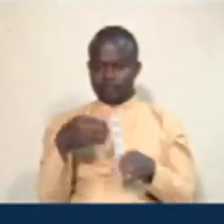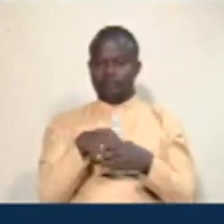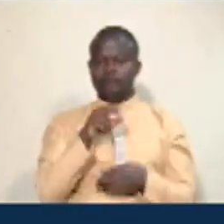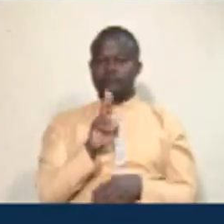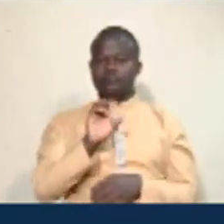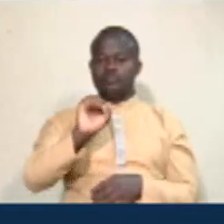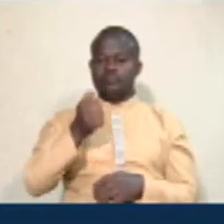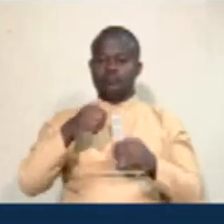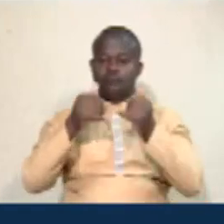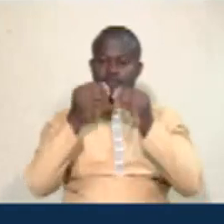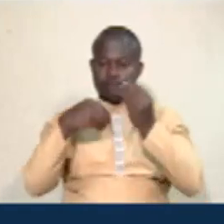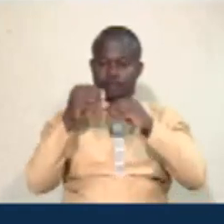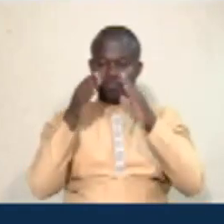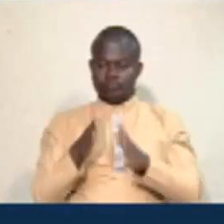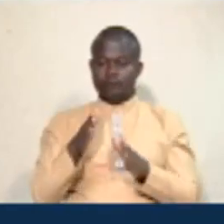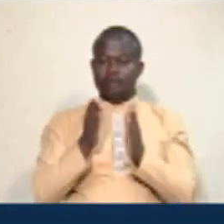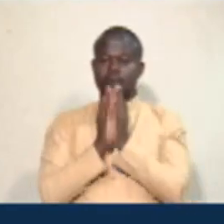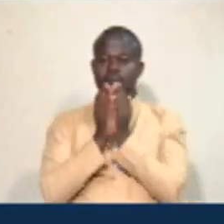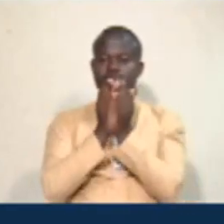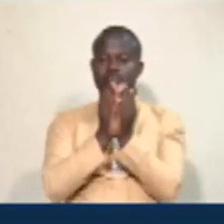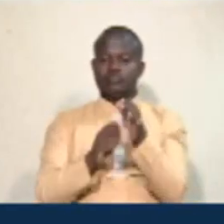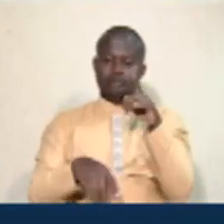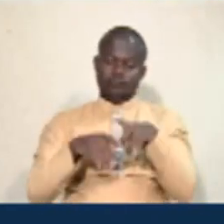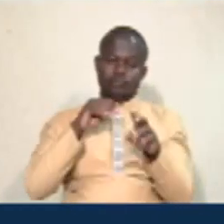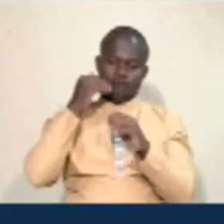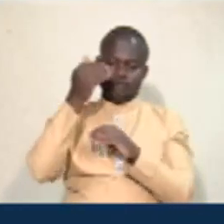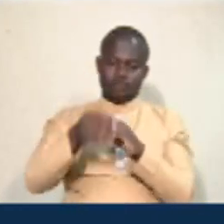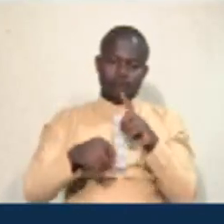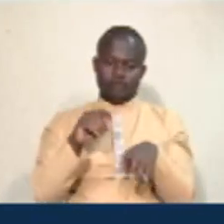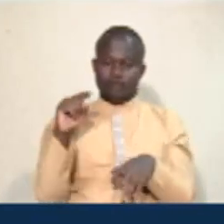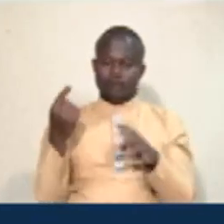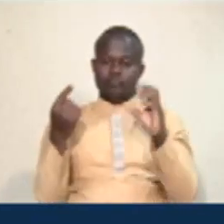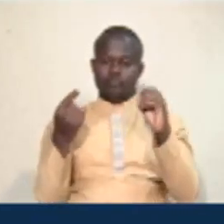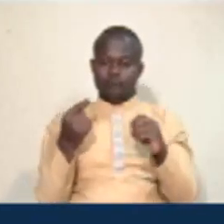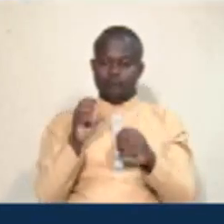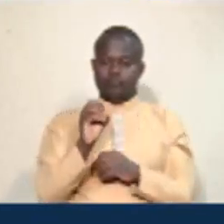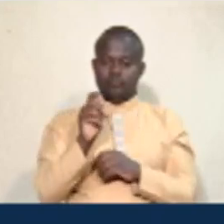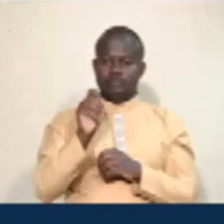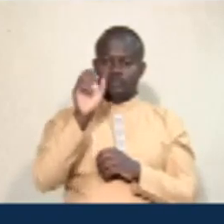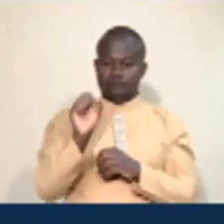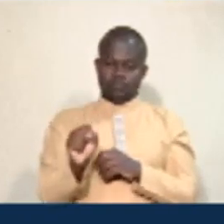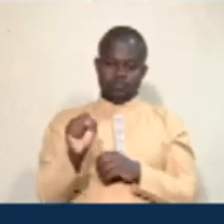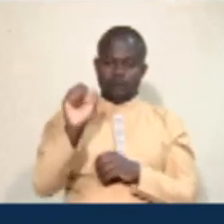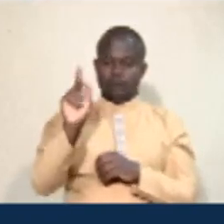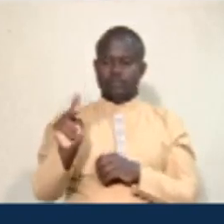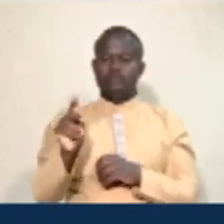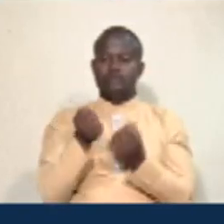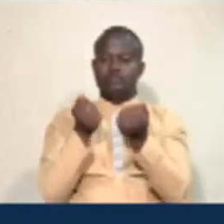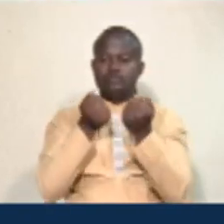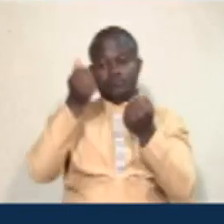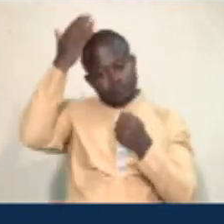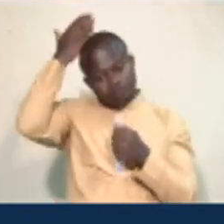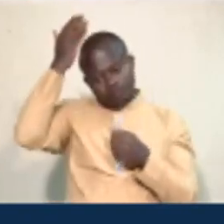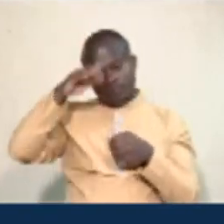ikipe y'abacuruzi b'i Rusizi kuko ariyo yegukanye igikombe, yagitwaye nyuma yo gutsinda igitego kimwe ku busa OTSK y'abashoferi ba taxi voiture b'i